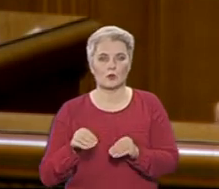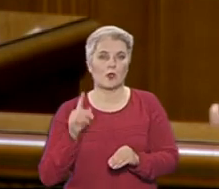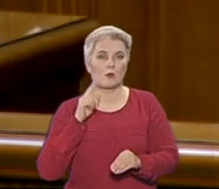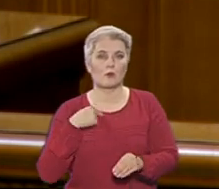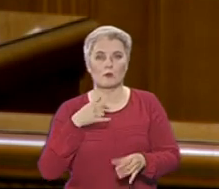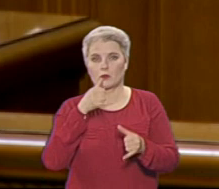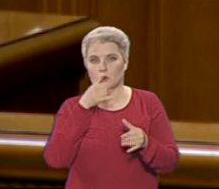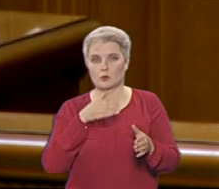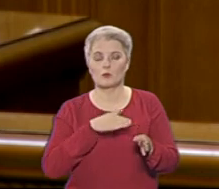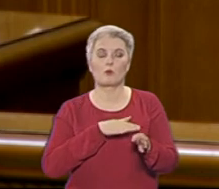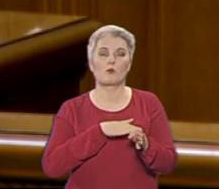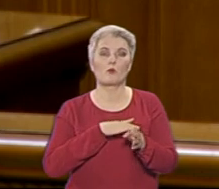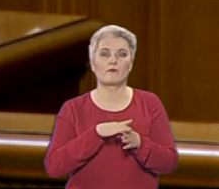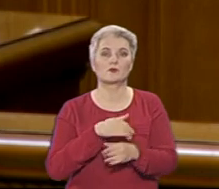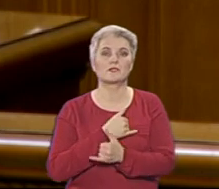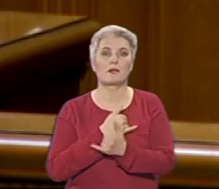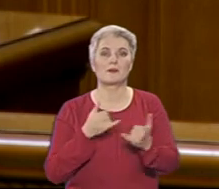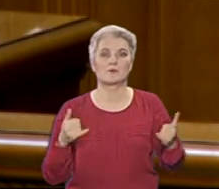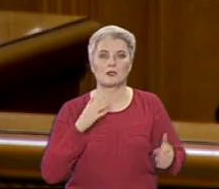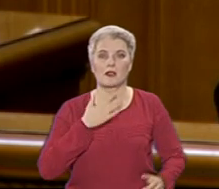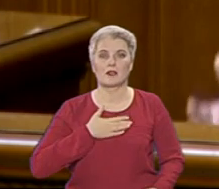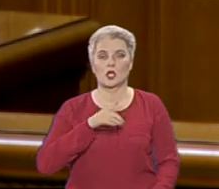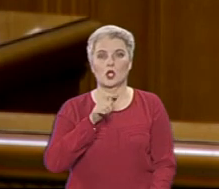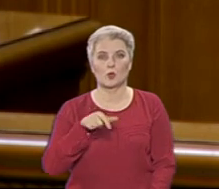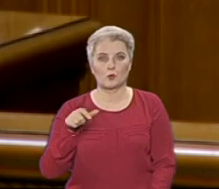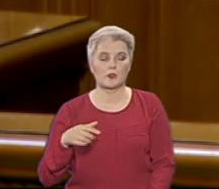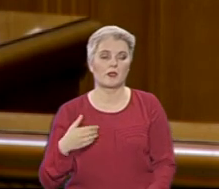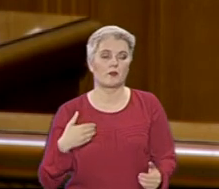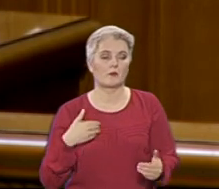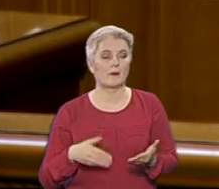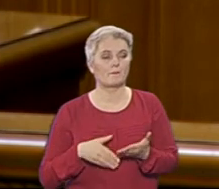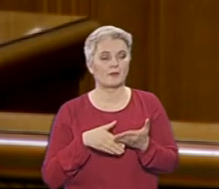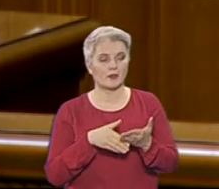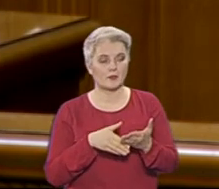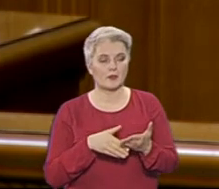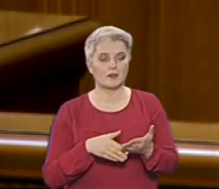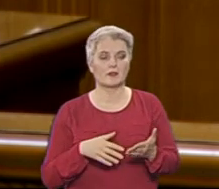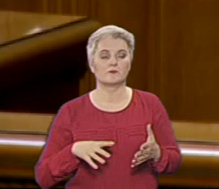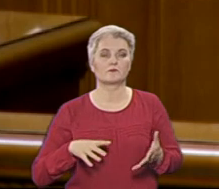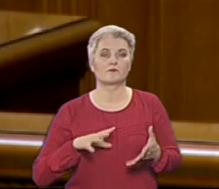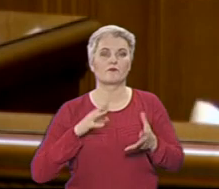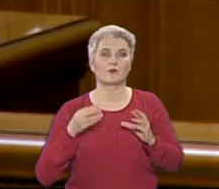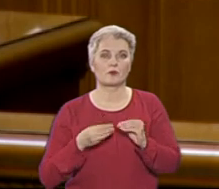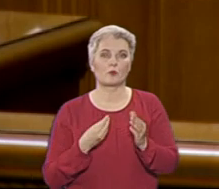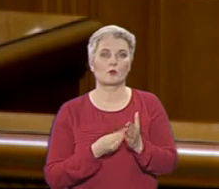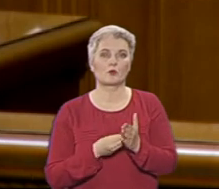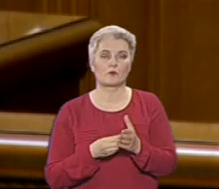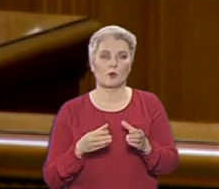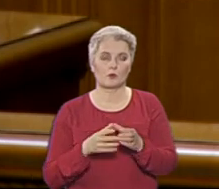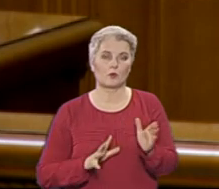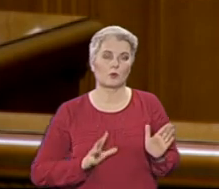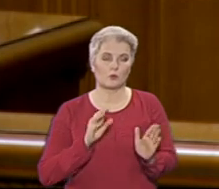ми ще не можемо повністю забезпечити всіх наших людей, ми підтримали висновки бюджетного комітету і додали ці